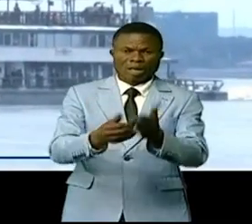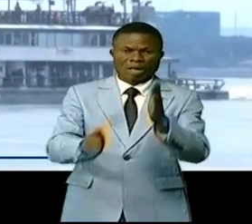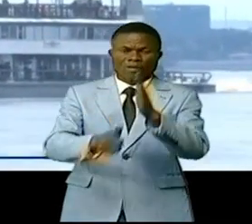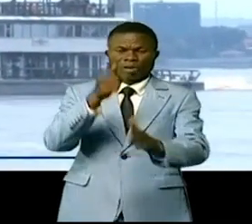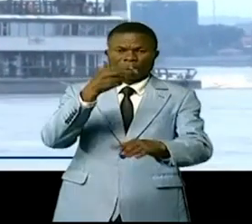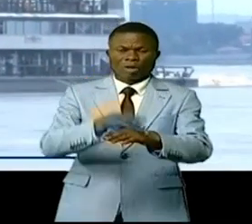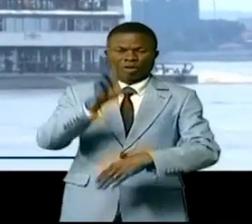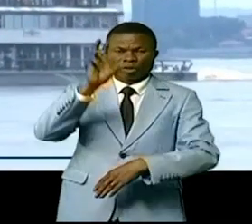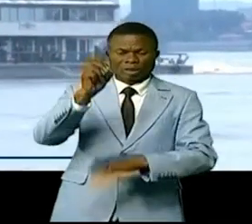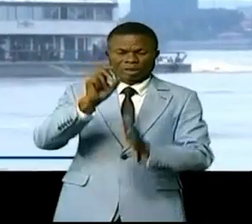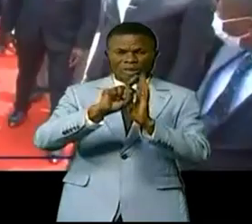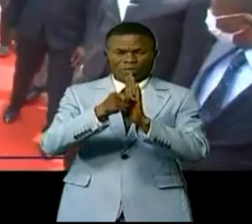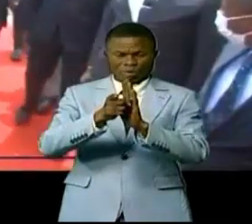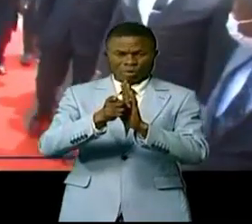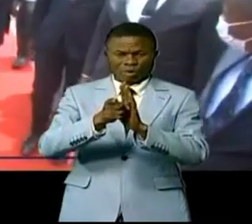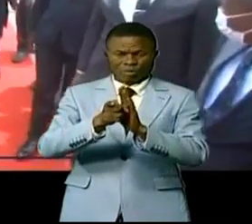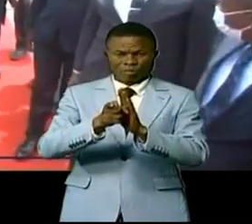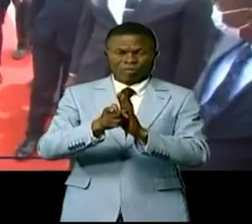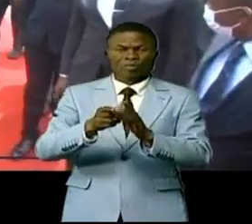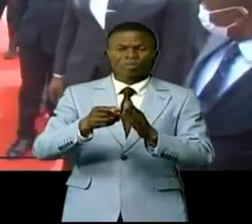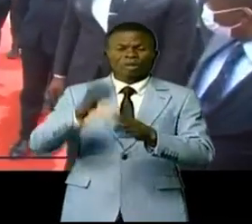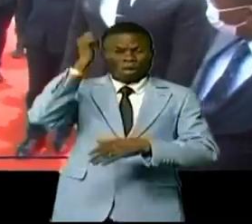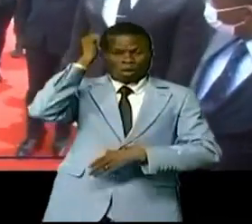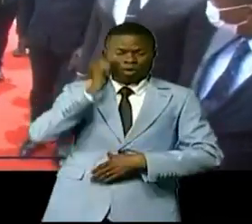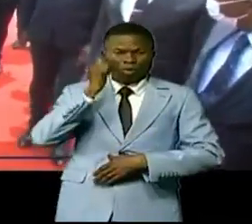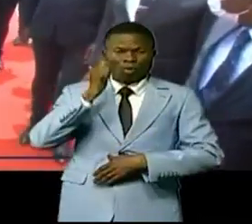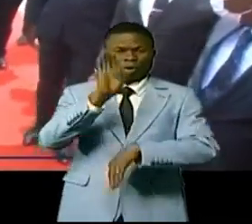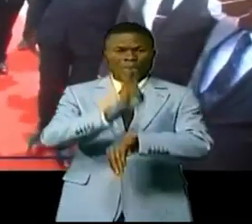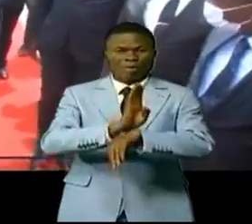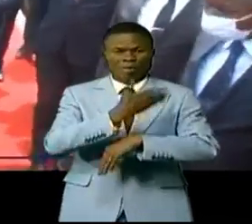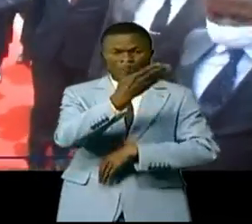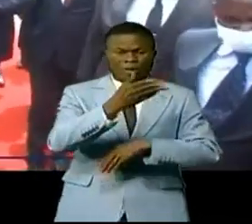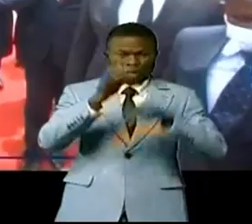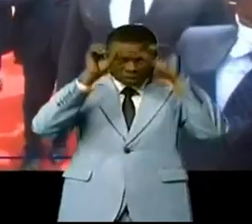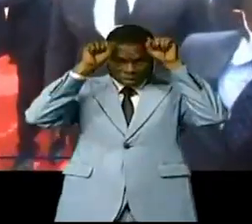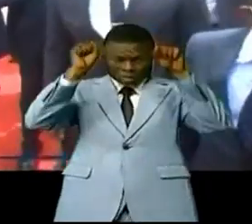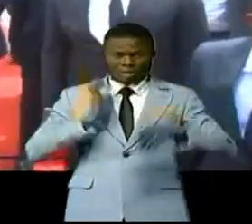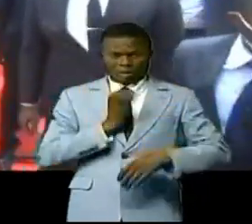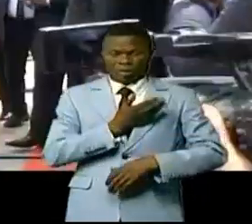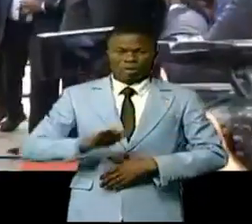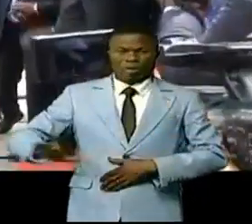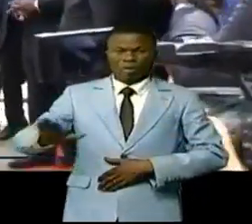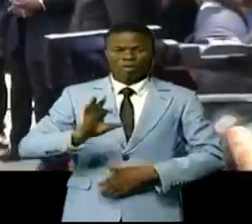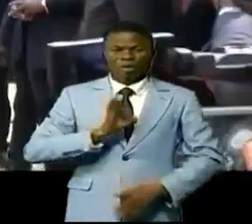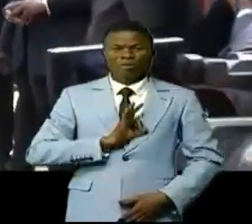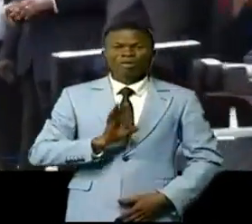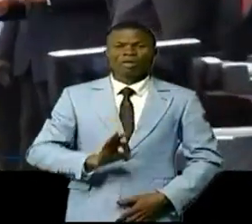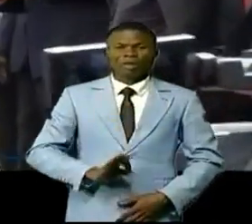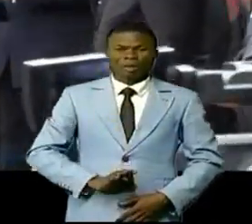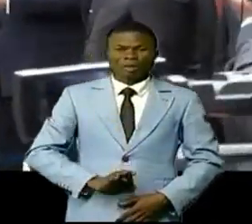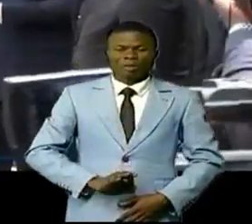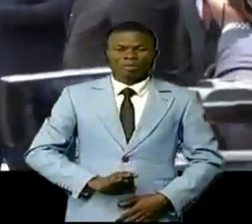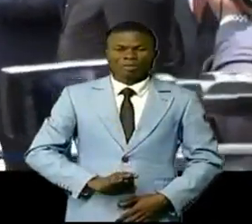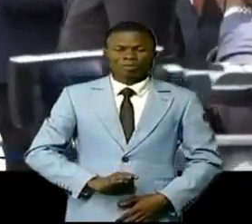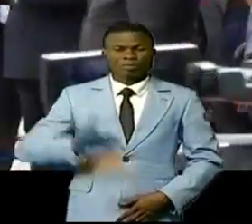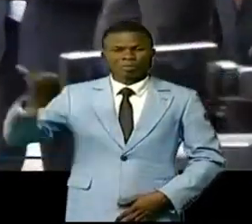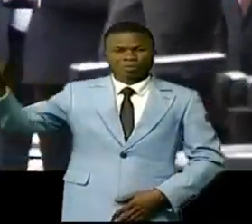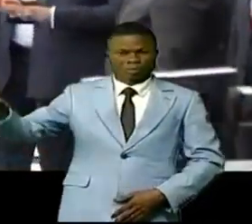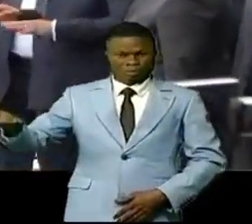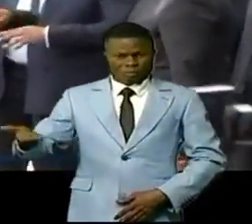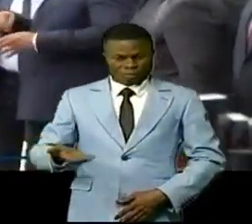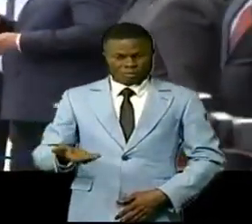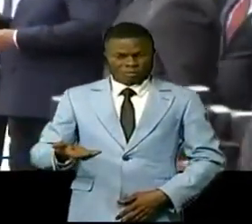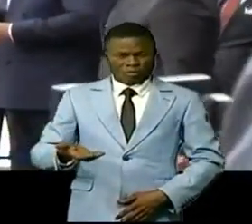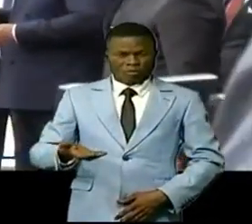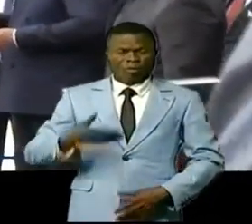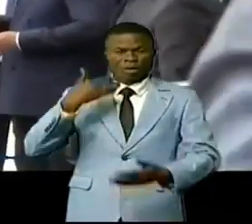11h50, heure locale, au but de Brazzaville, le président de la République Félix Tshisekedi a été accueilli à sa descente